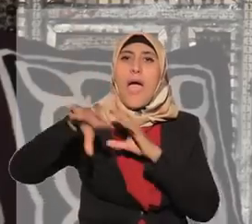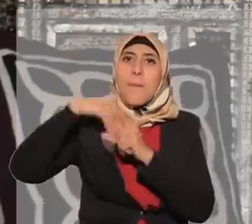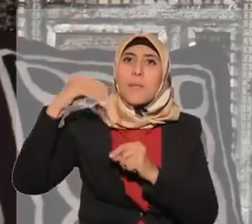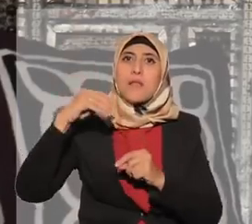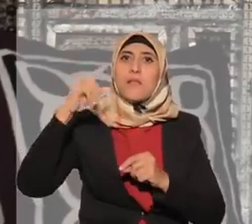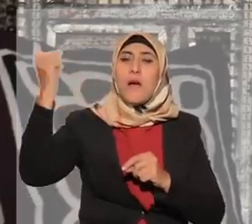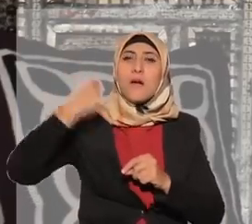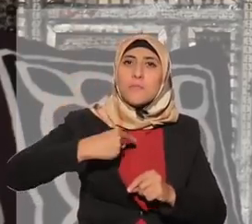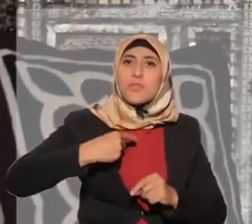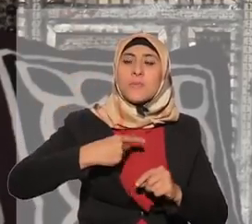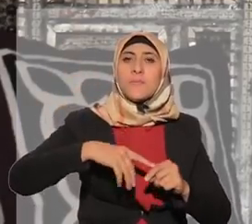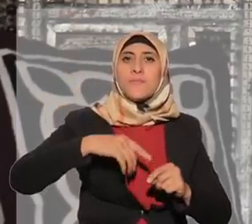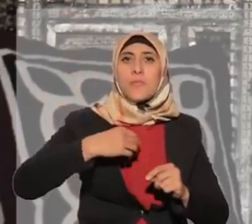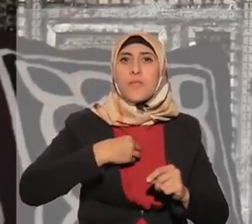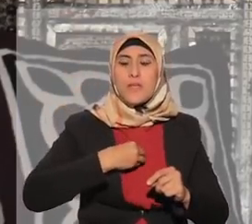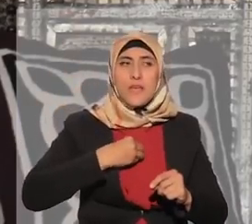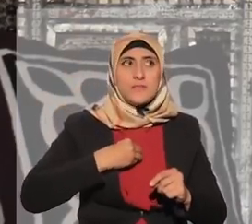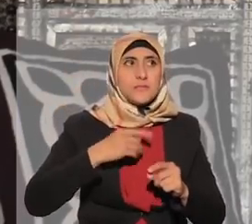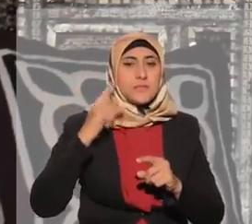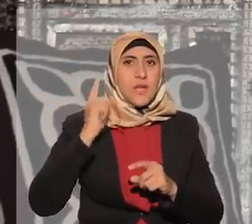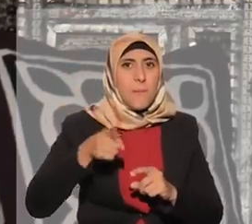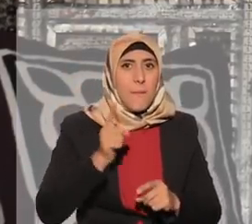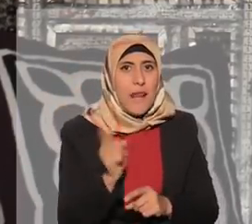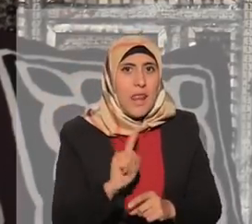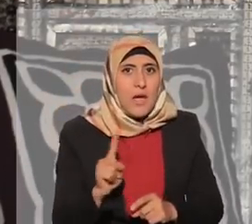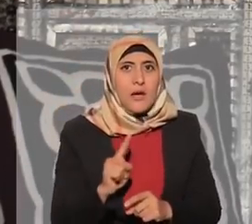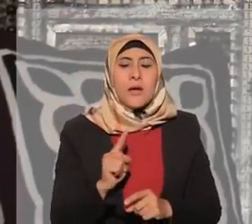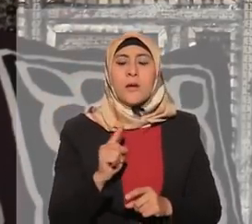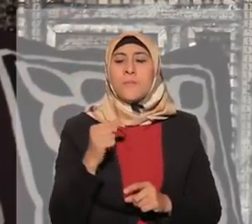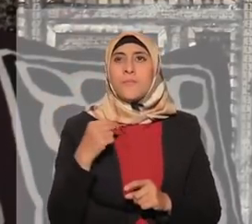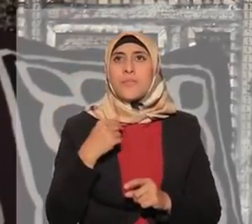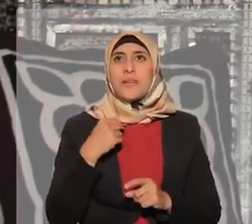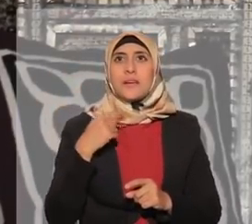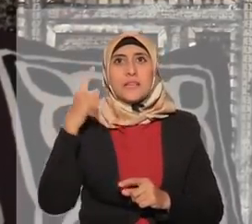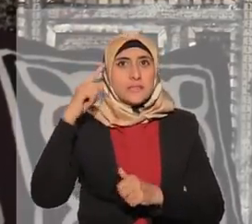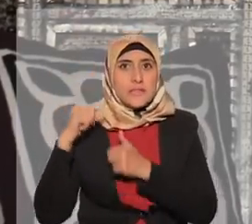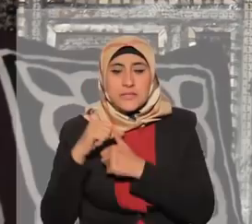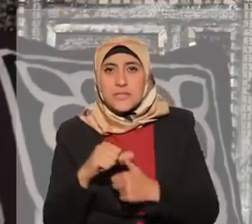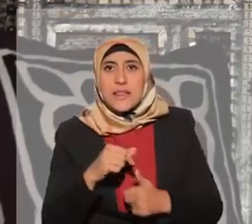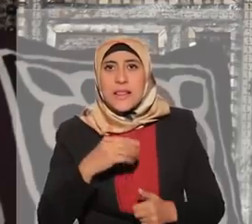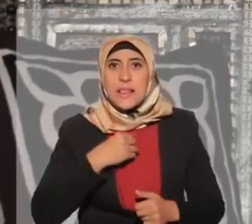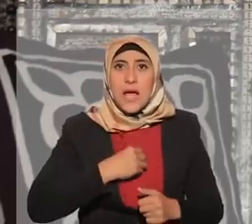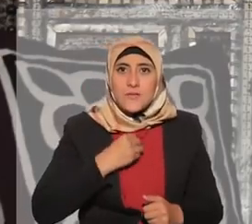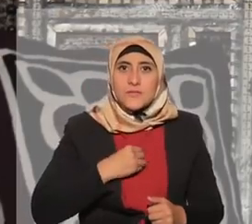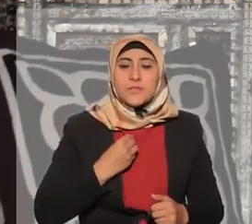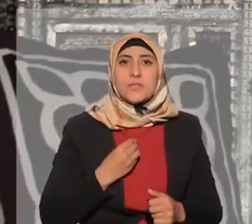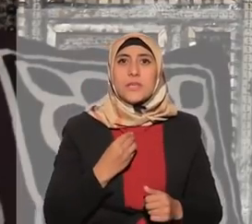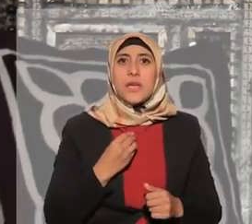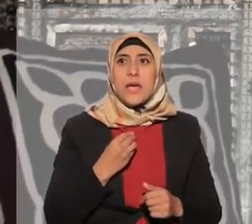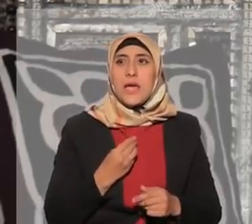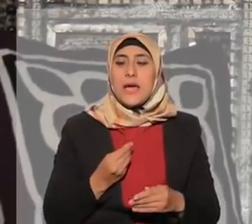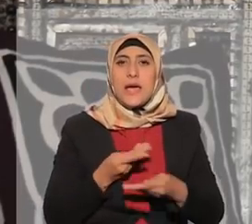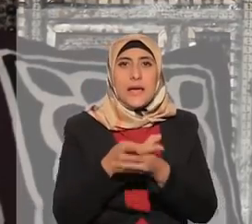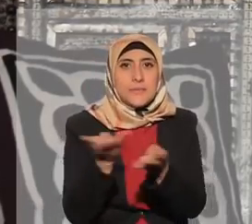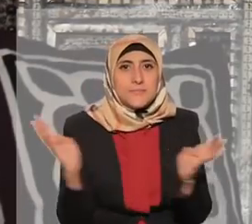امتثال الأوامر، اجتناب النواهي، تدقيق على النفس، تزكية النفس، فعل البر،